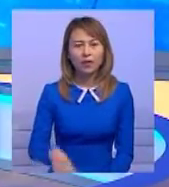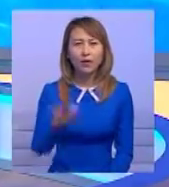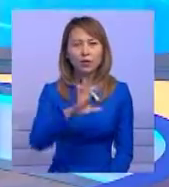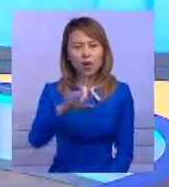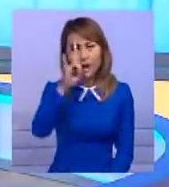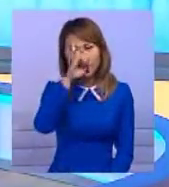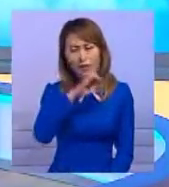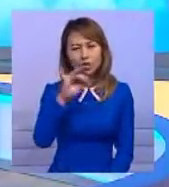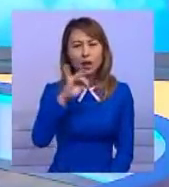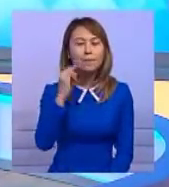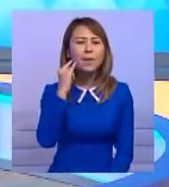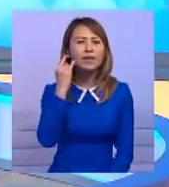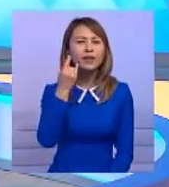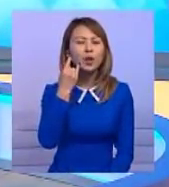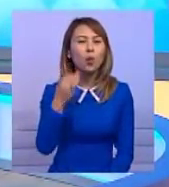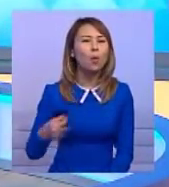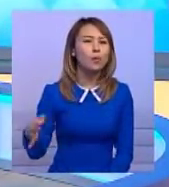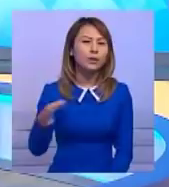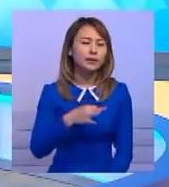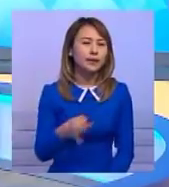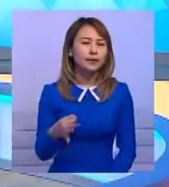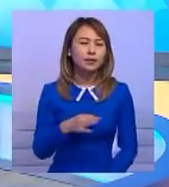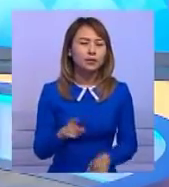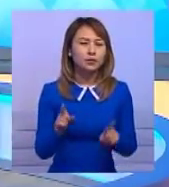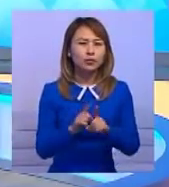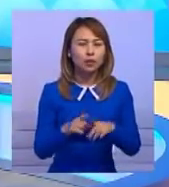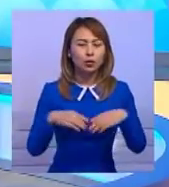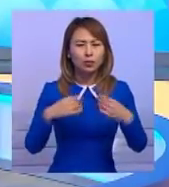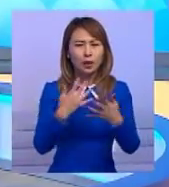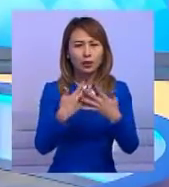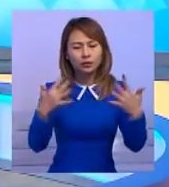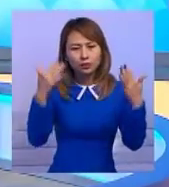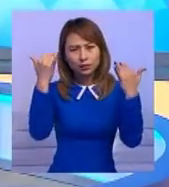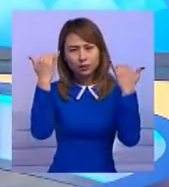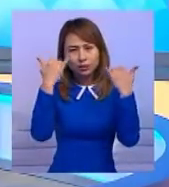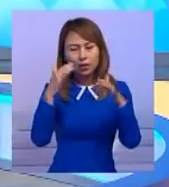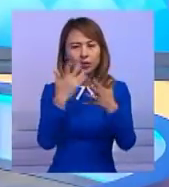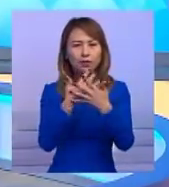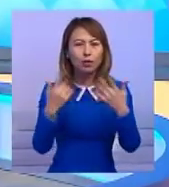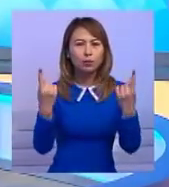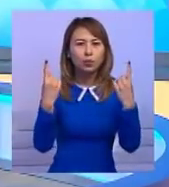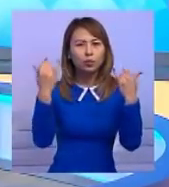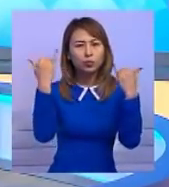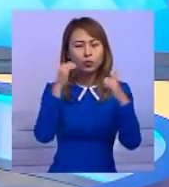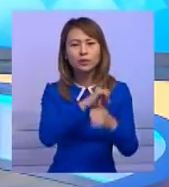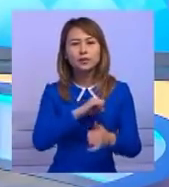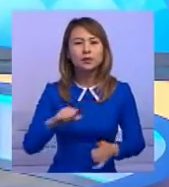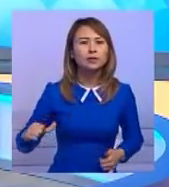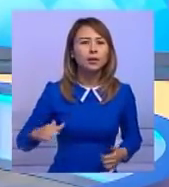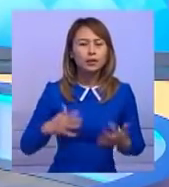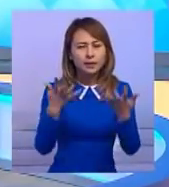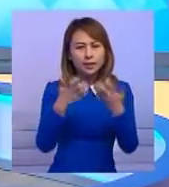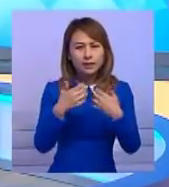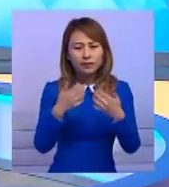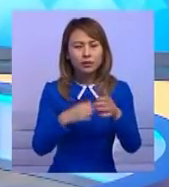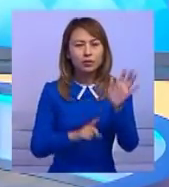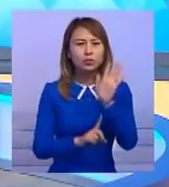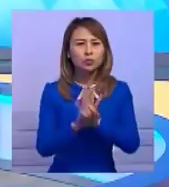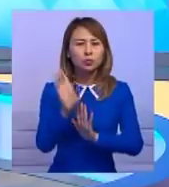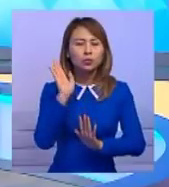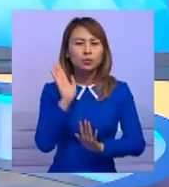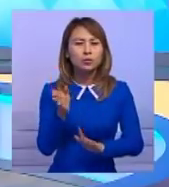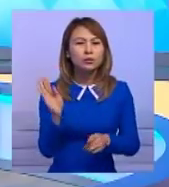Шығыс Қазақстан және Павлодар облыстарының асыл тұқымды мал шаруашылықтары ірі қараны есепке алудың цифрлық жүйесіне